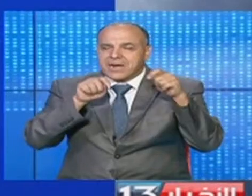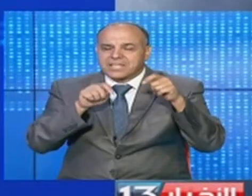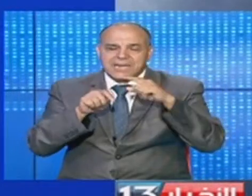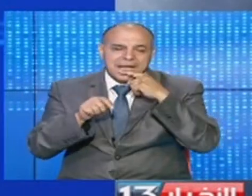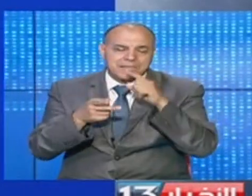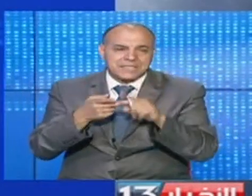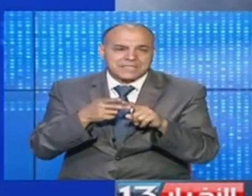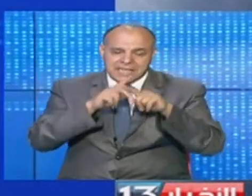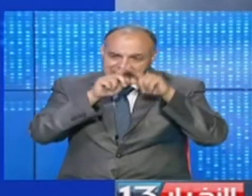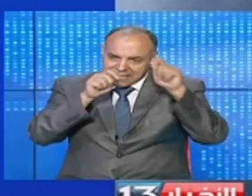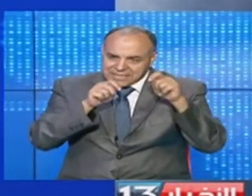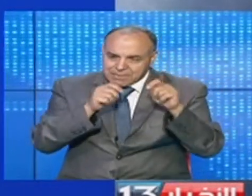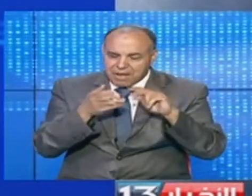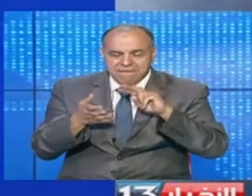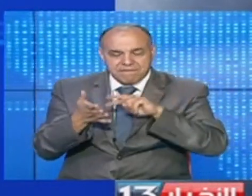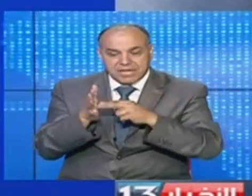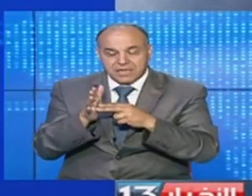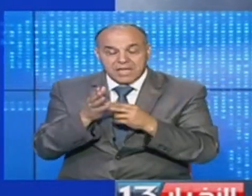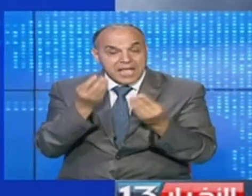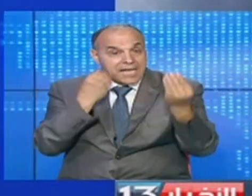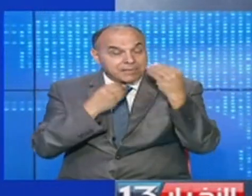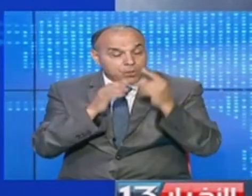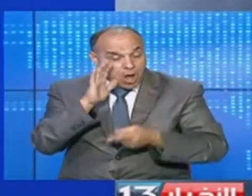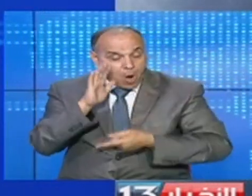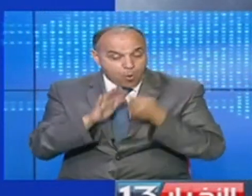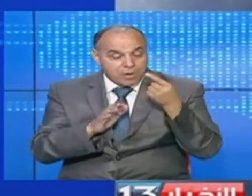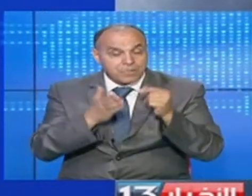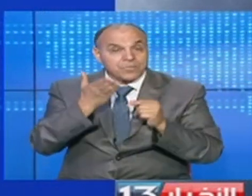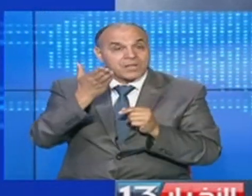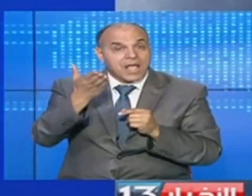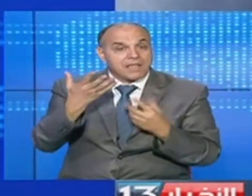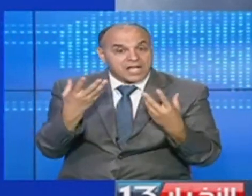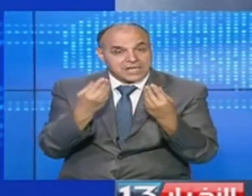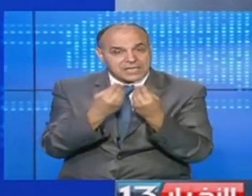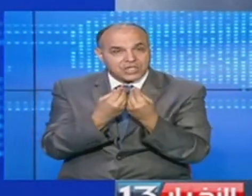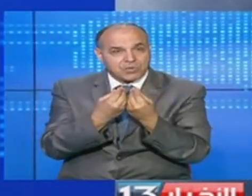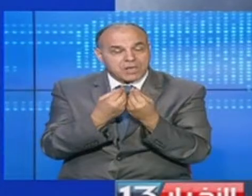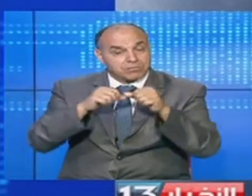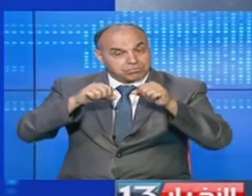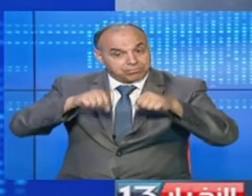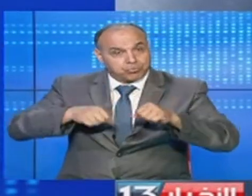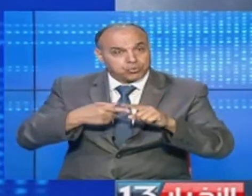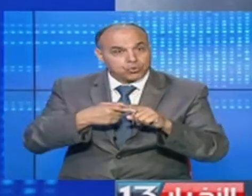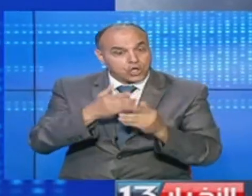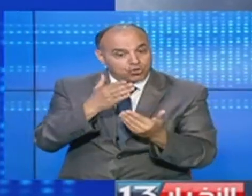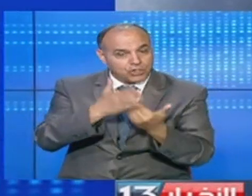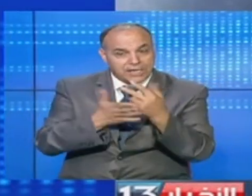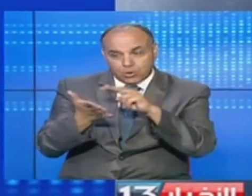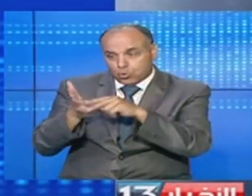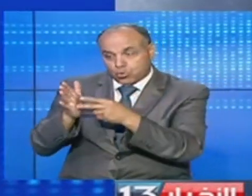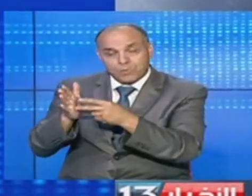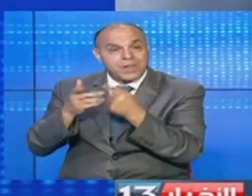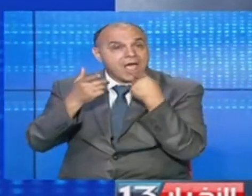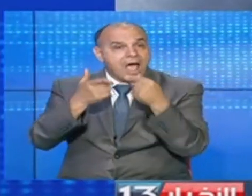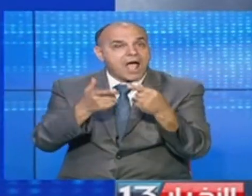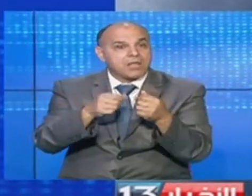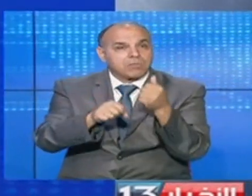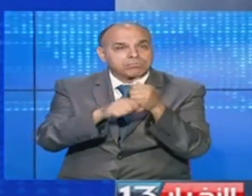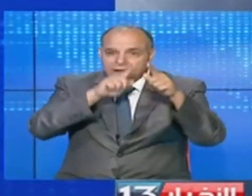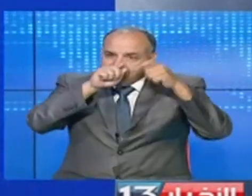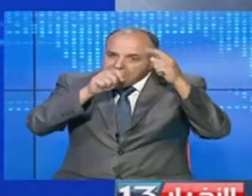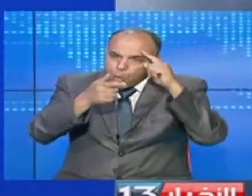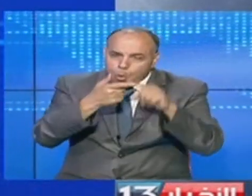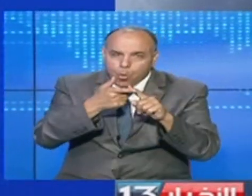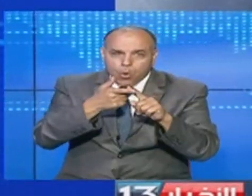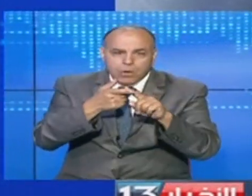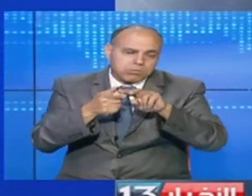سينما فان تجربه فريده من نوعها تجمع بين امكانيات جديده تكنولوجيا وجوده الافلام